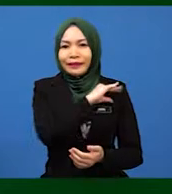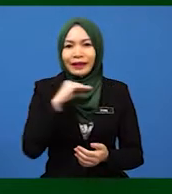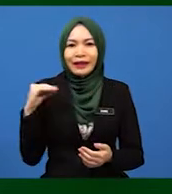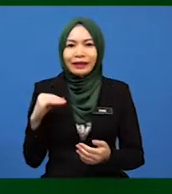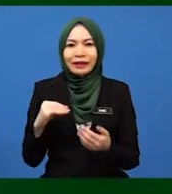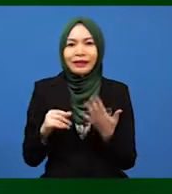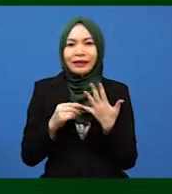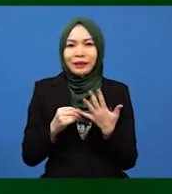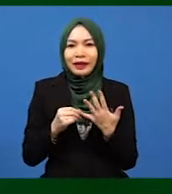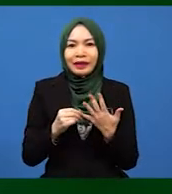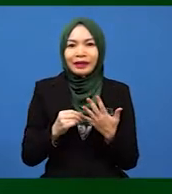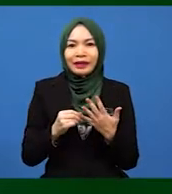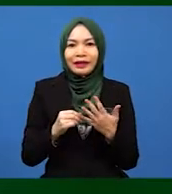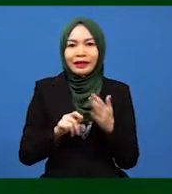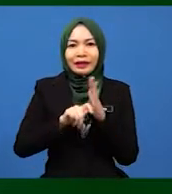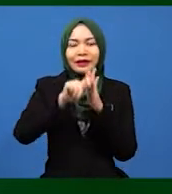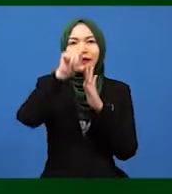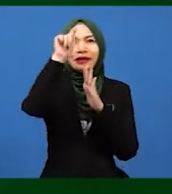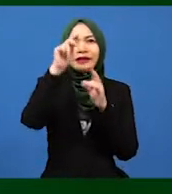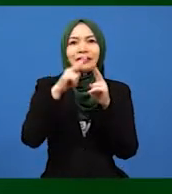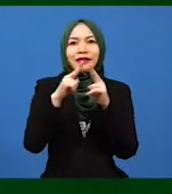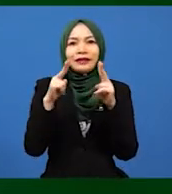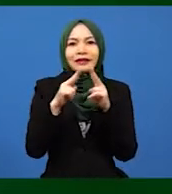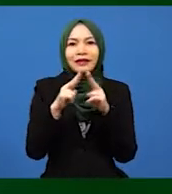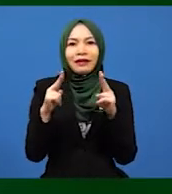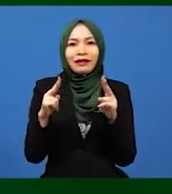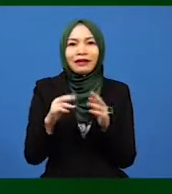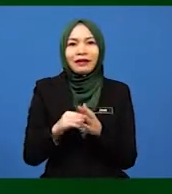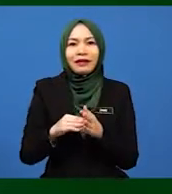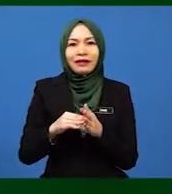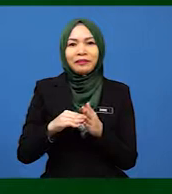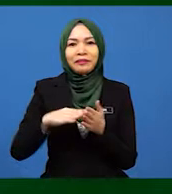Dan kelima, tinggi sungguh bangunan itu.